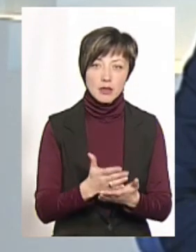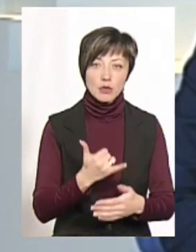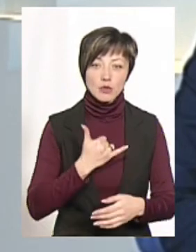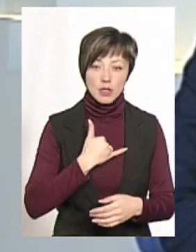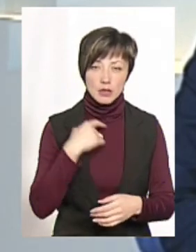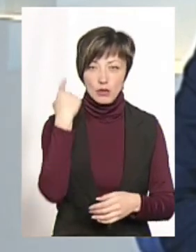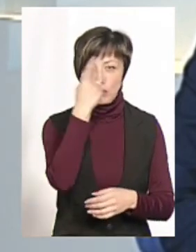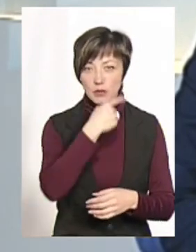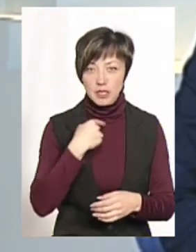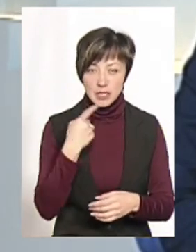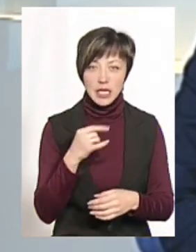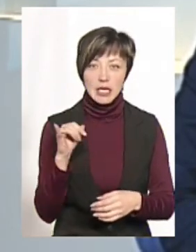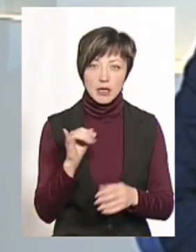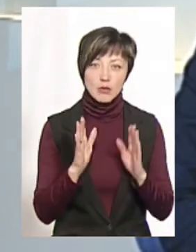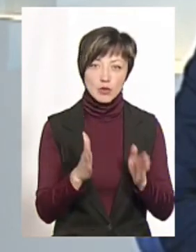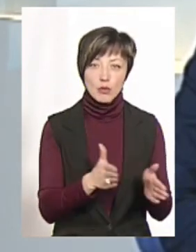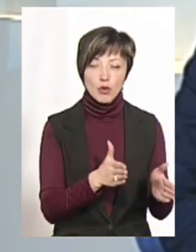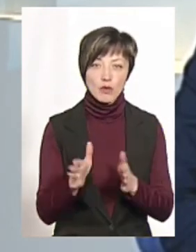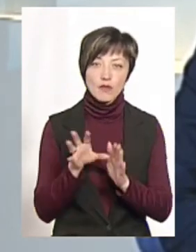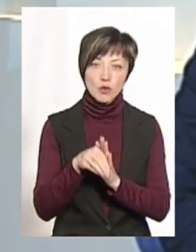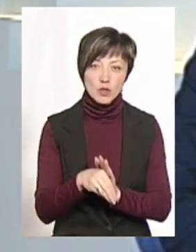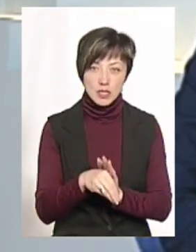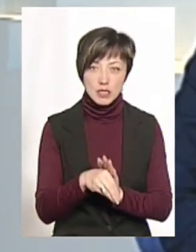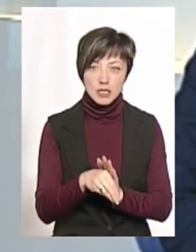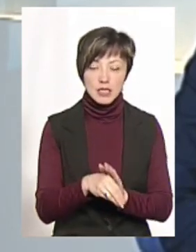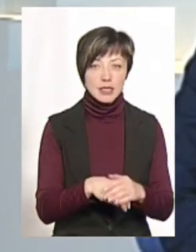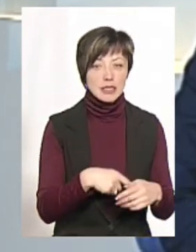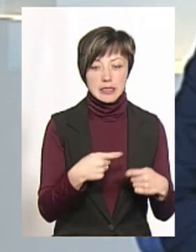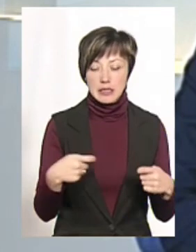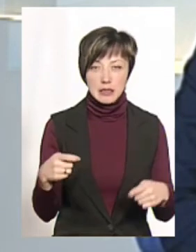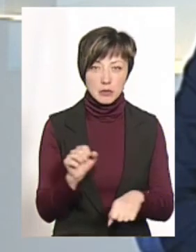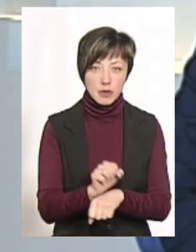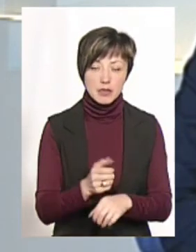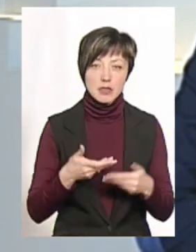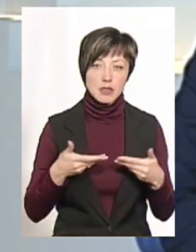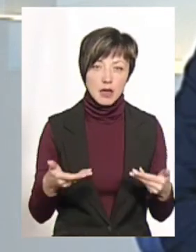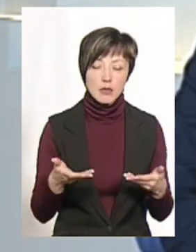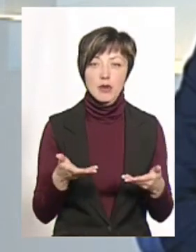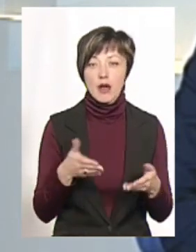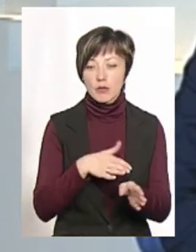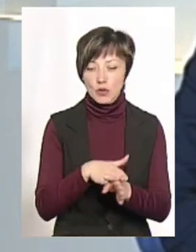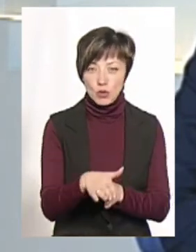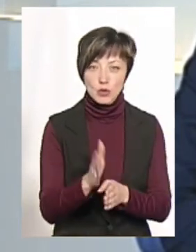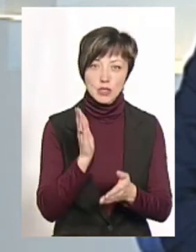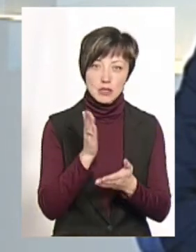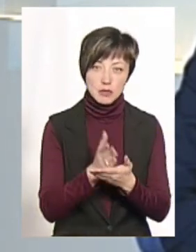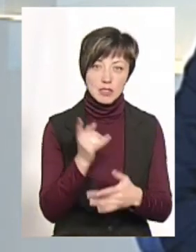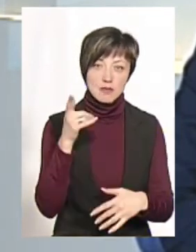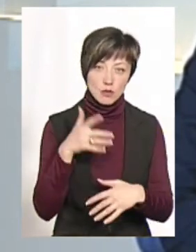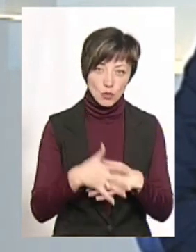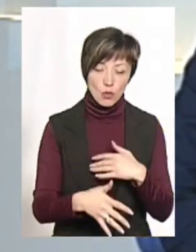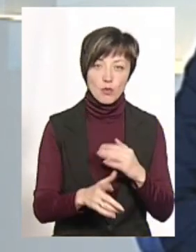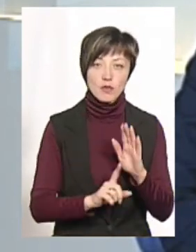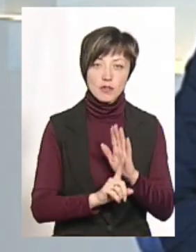і в мене є особисто, і потім будемо готові вносити. Затримка, направду, за нами. Ми абсолютно цілеспрямовано, свідомо